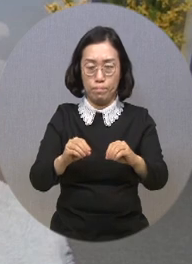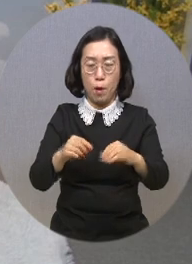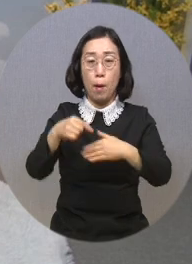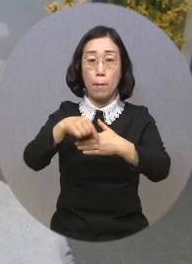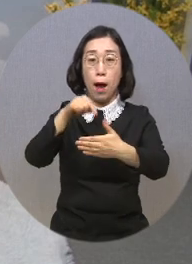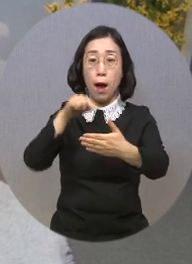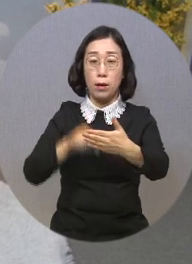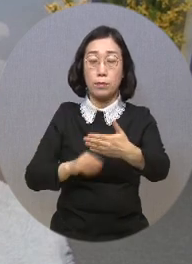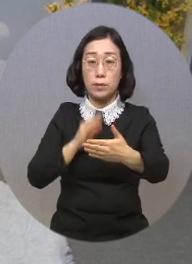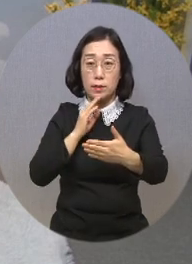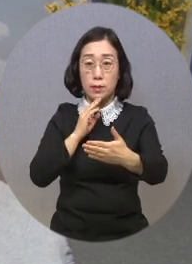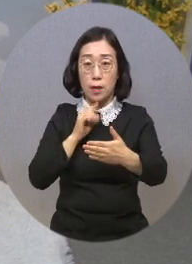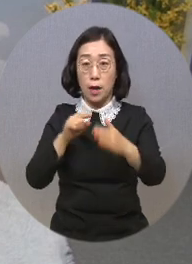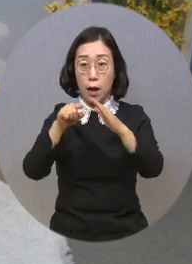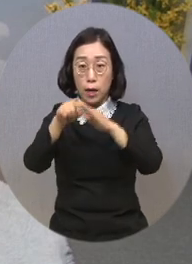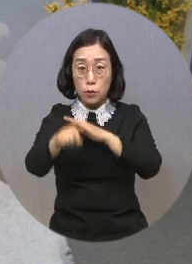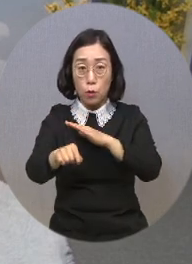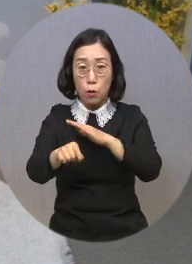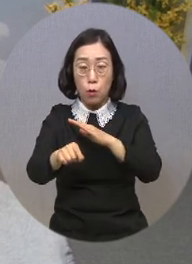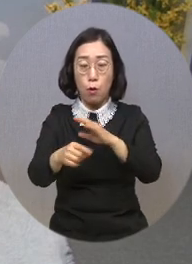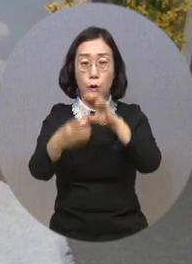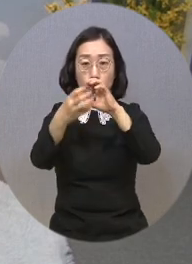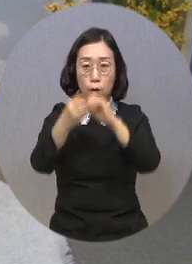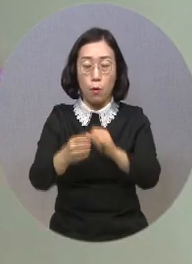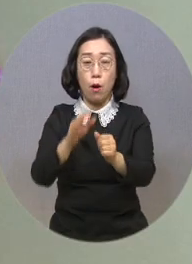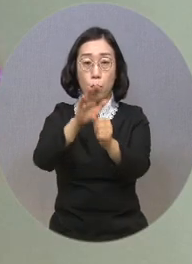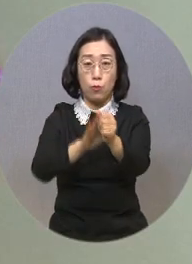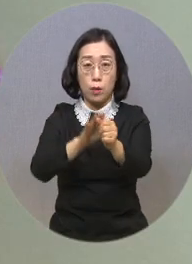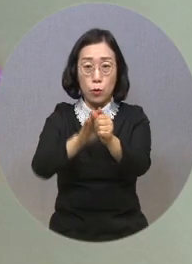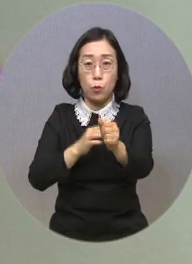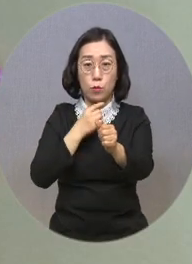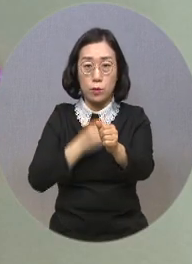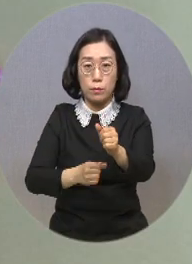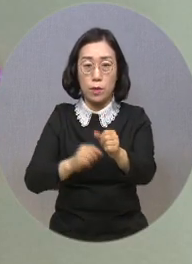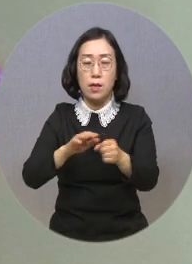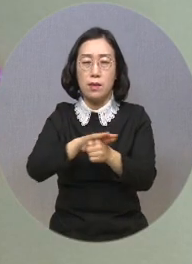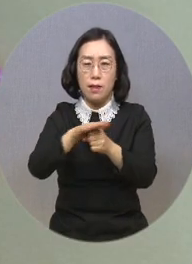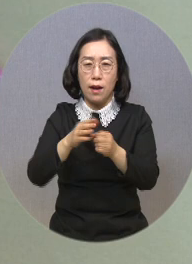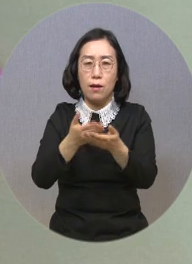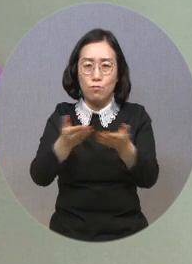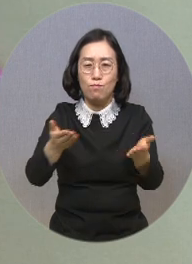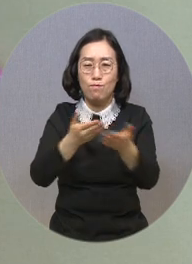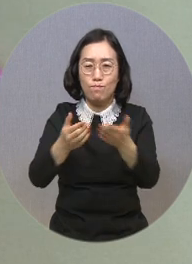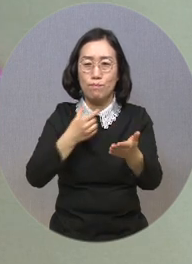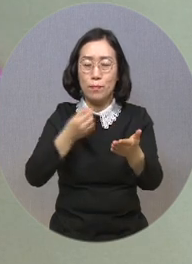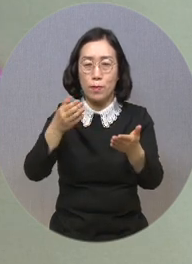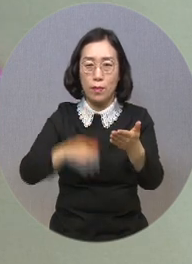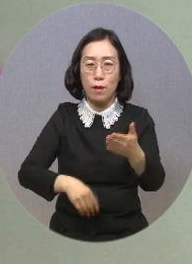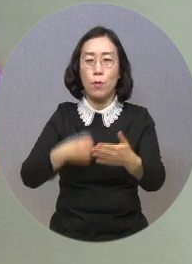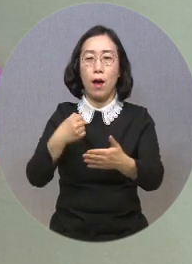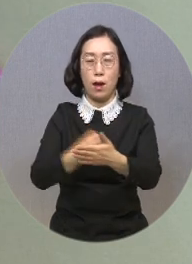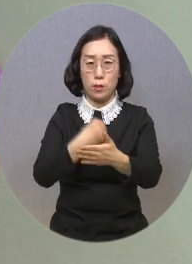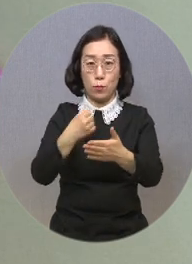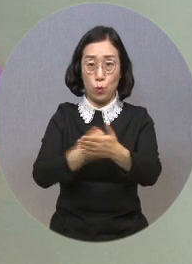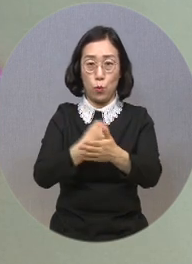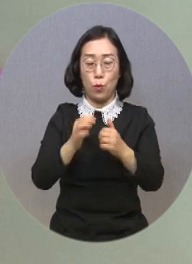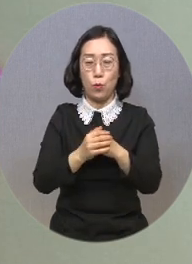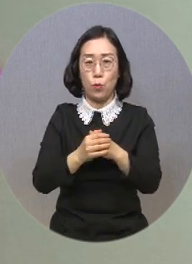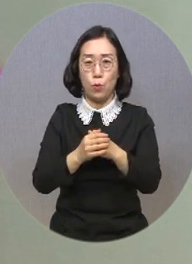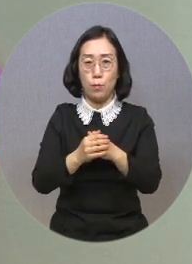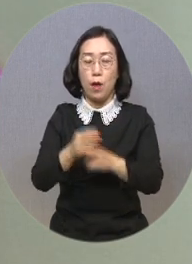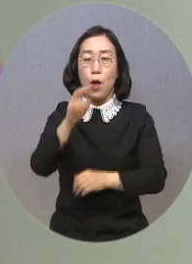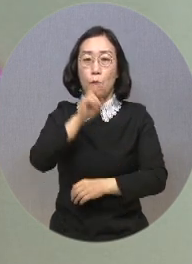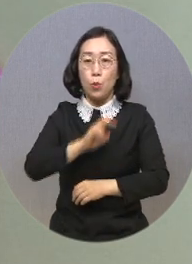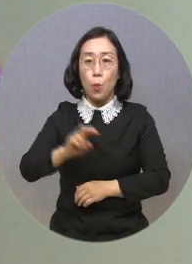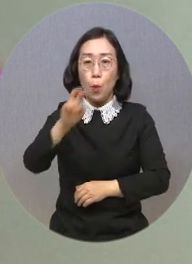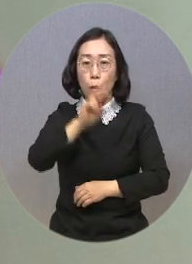마음은 달려가서 그분들을 위로해드리고 또 사랑을 전달하고 싶은데 그런 게 조금 아쉽고 그래서 지금 노래